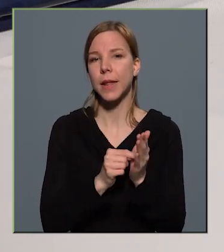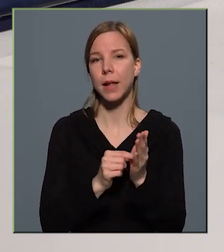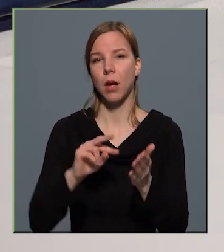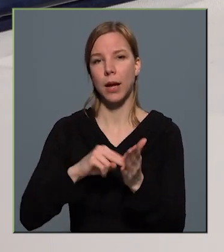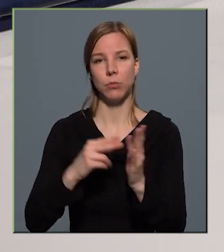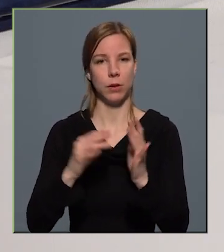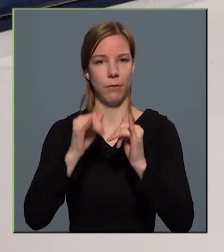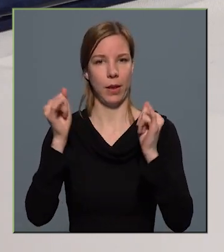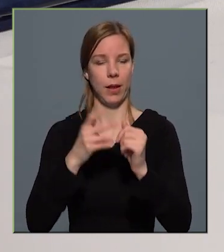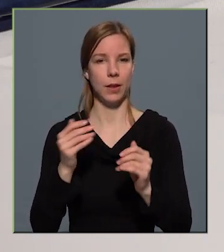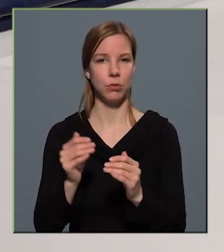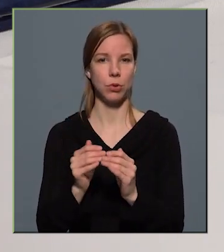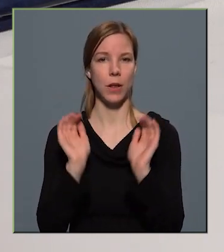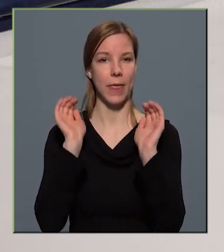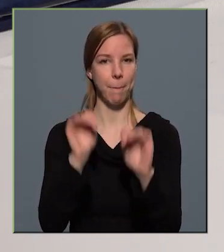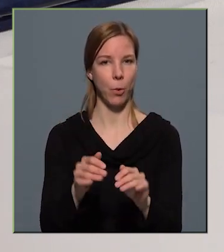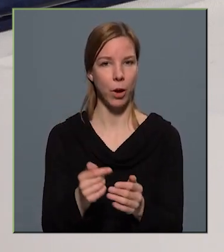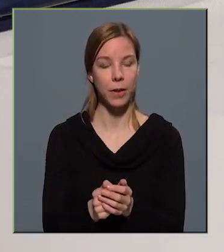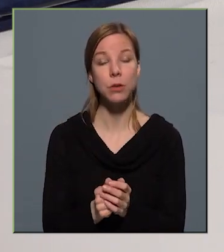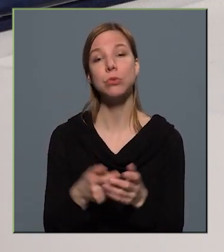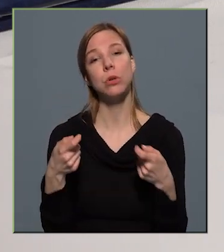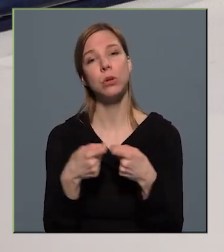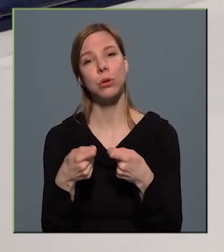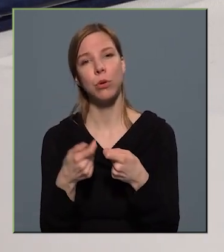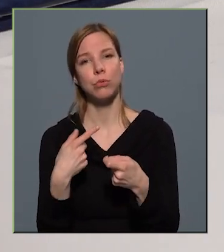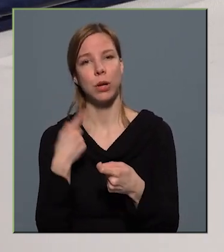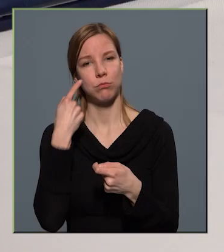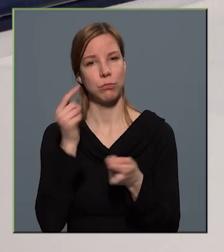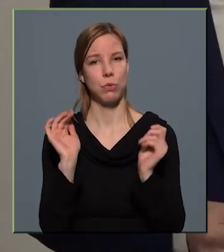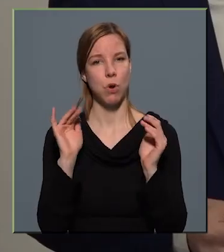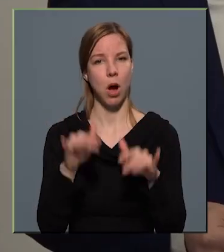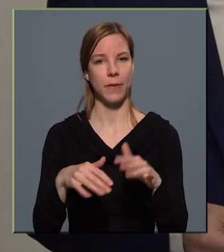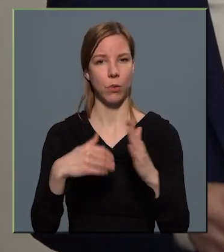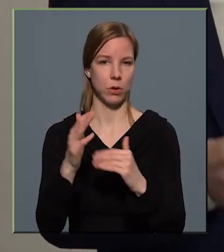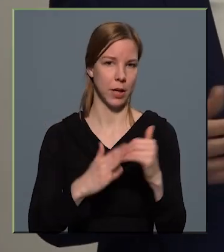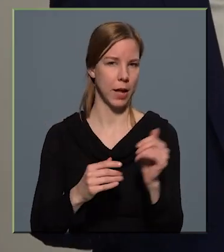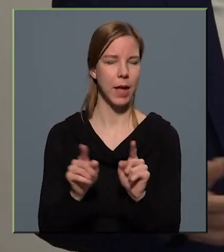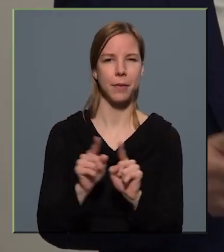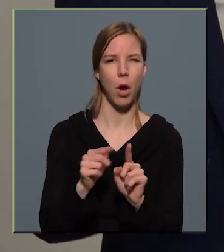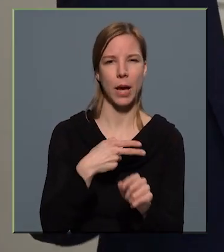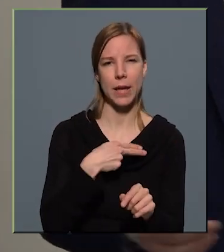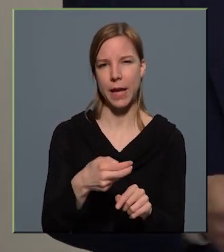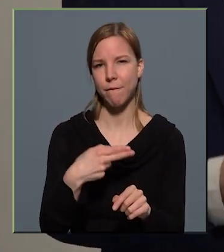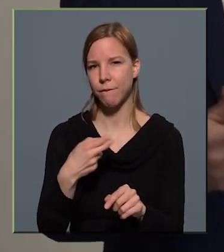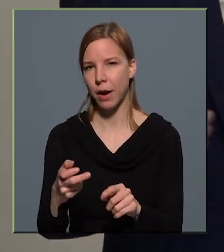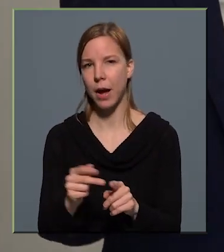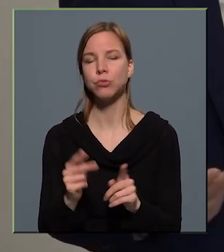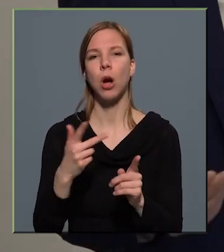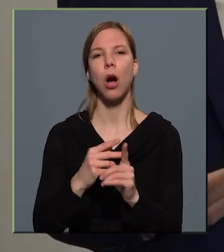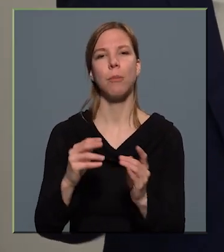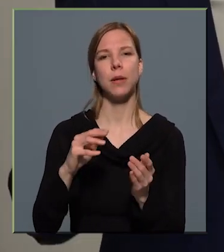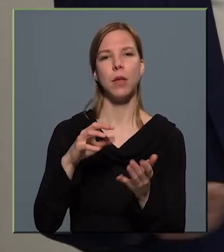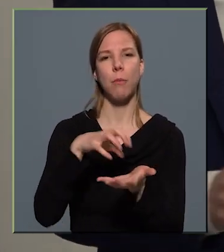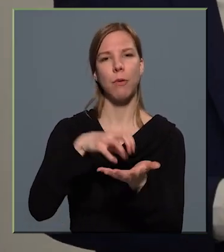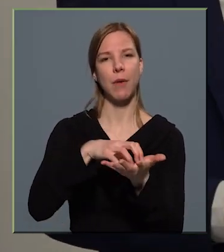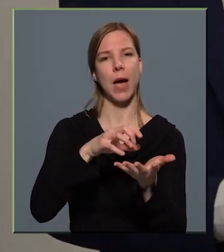együtt dolgozunk azon, hogy közösen, hatékonyan tudjuk kezelni azokat a kihívásokat, amiket akár az urbanizáció,